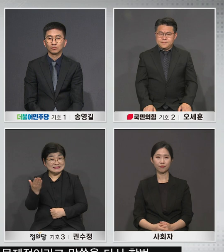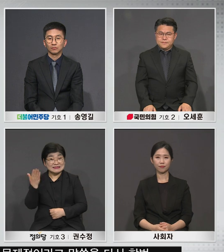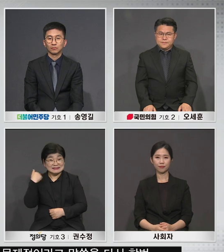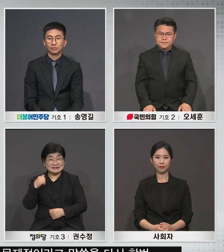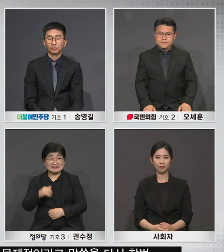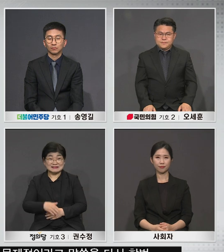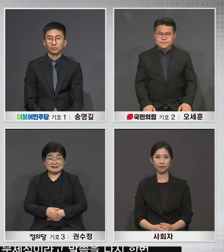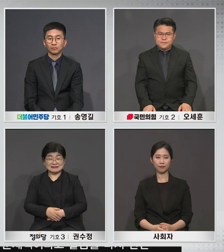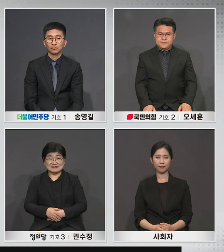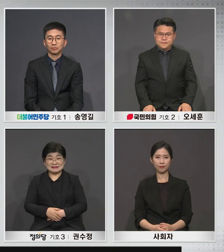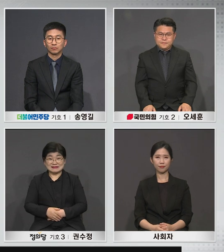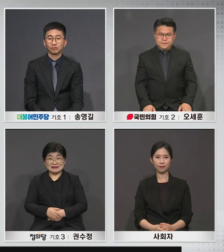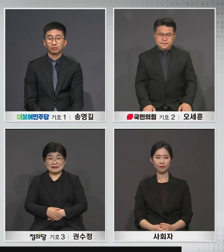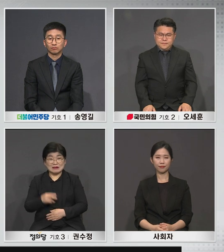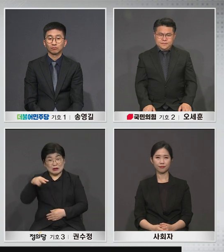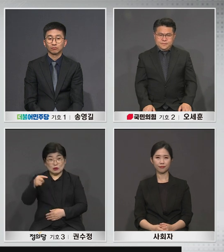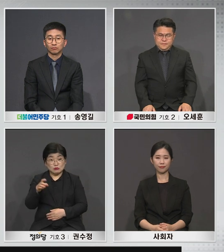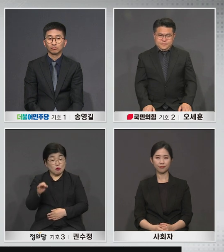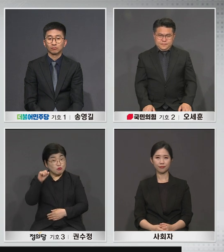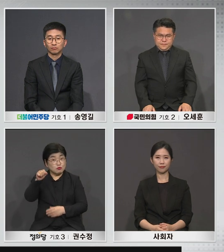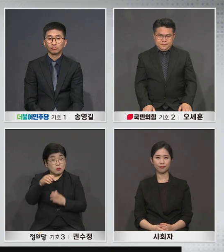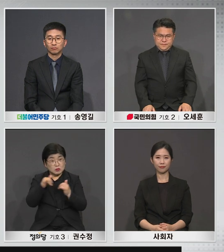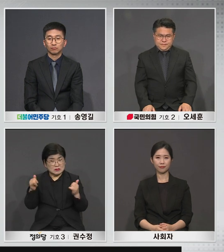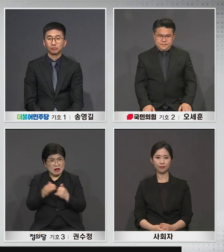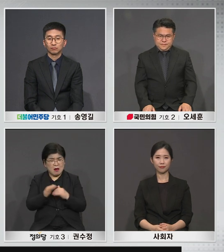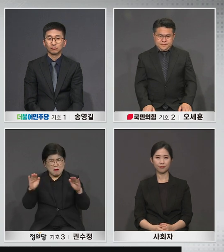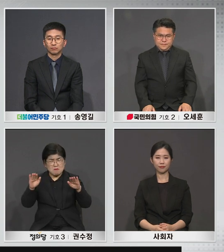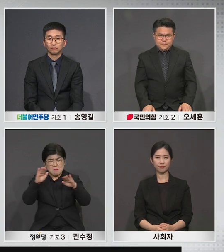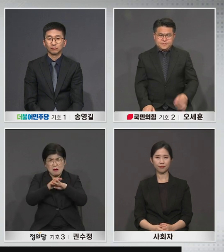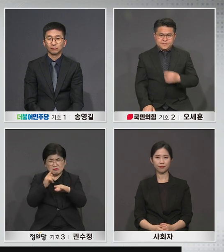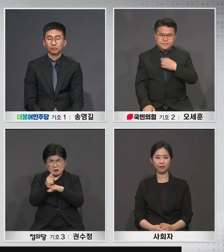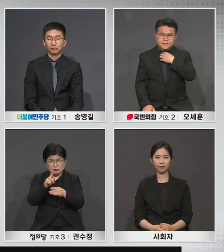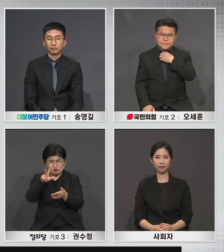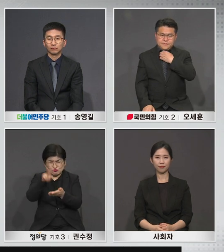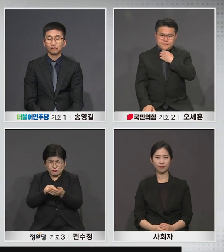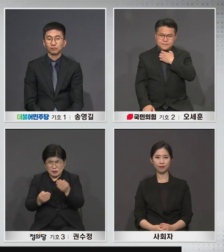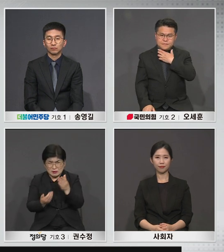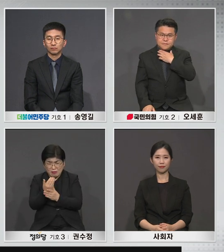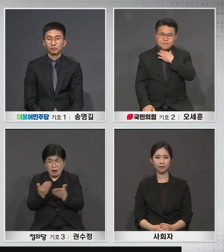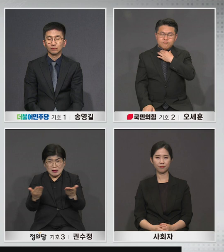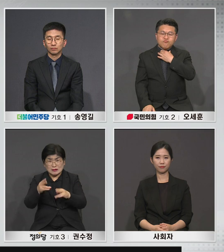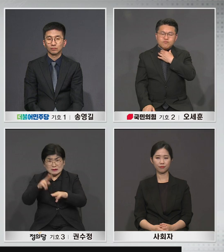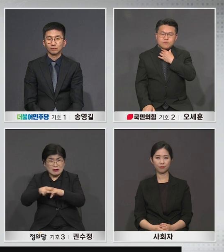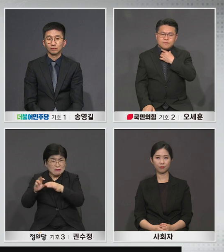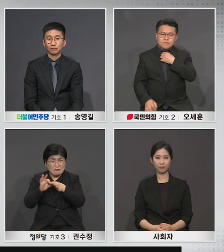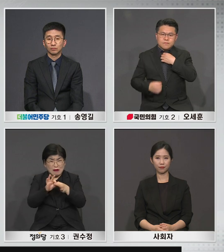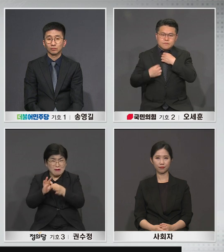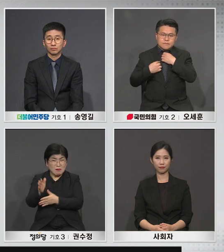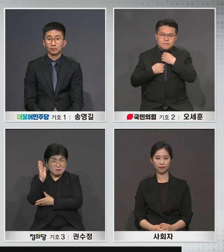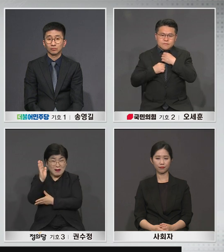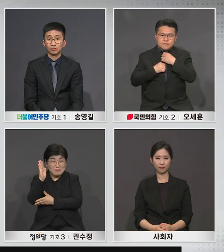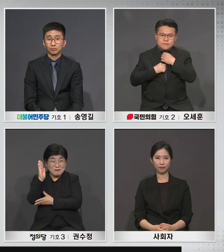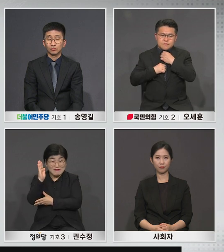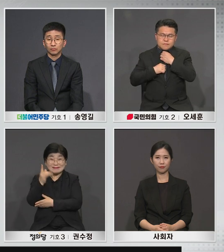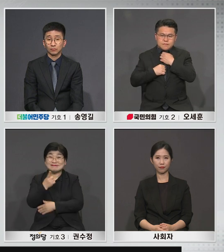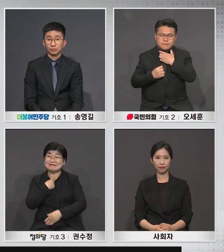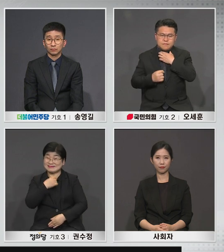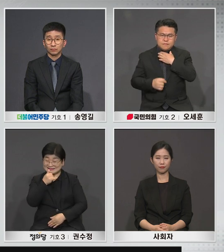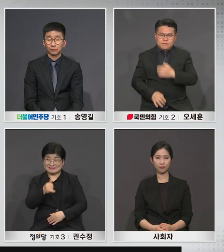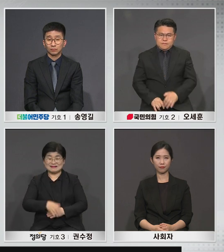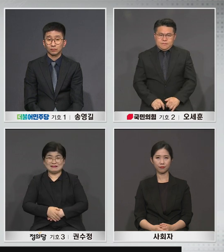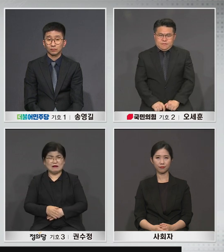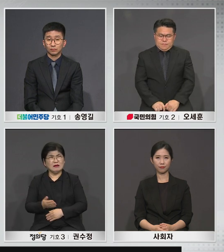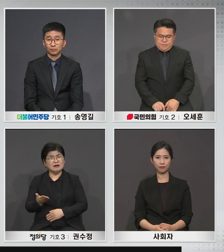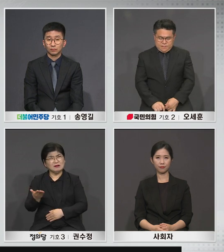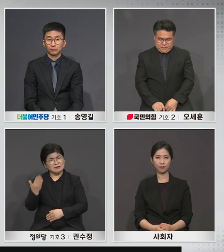송영길 후보께서는 심야택시 대란에 대해서 일자리와 연관해서 말씀해 주신 적이 있습니다. 제가